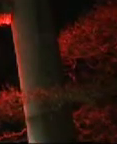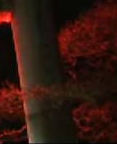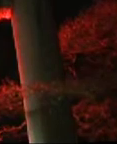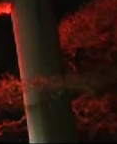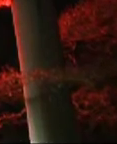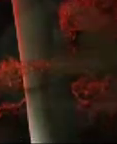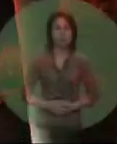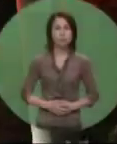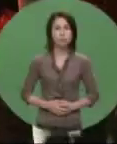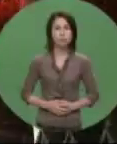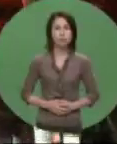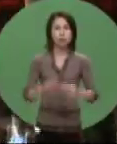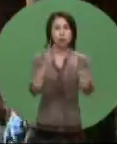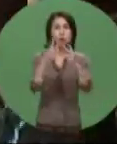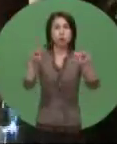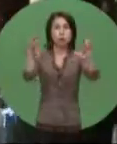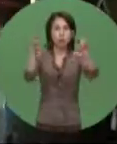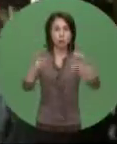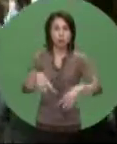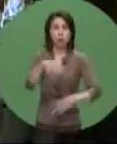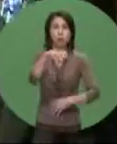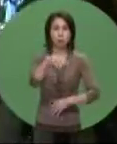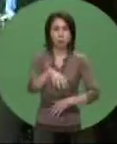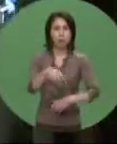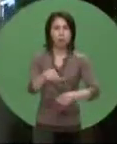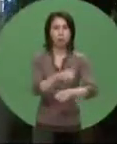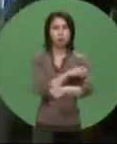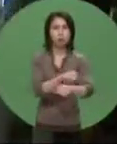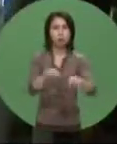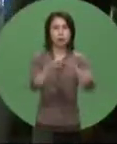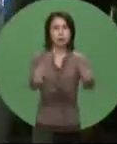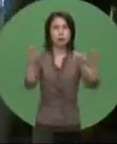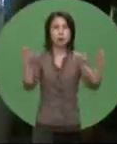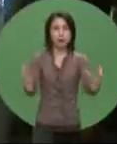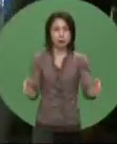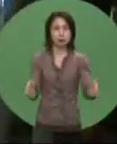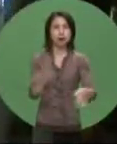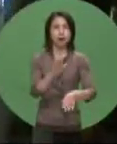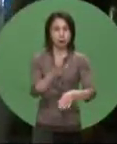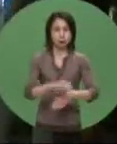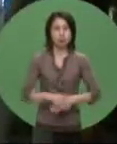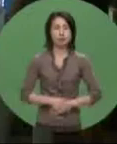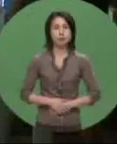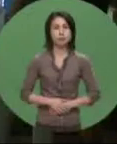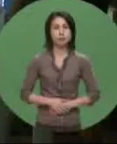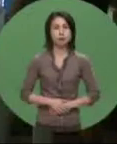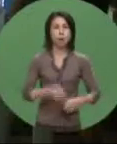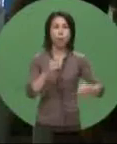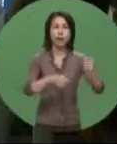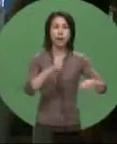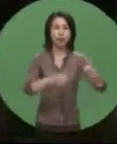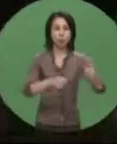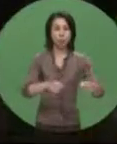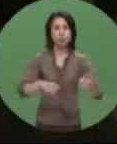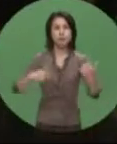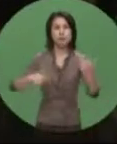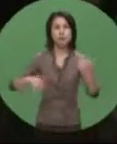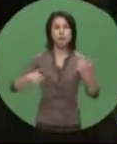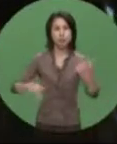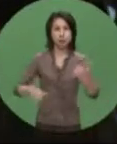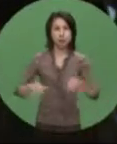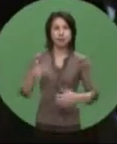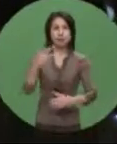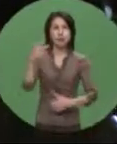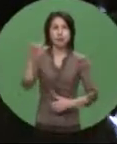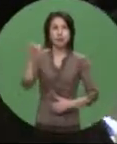そして大鳥居の下には特設の換気ステージが設けられ、和太鼓、三味線、